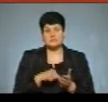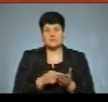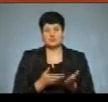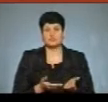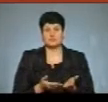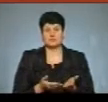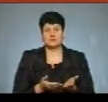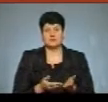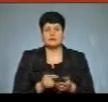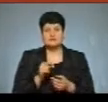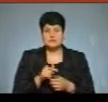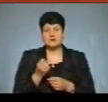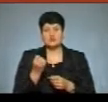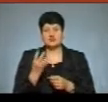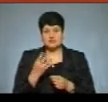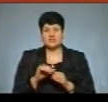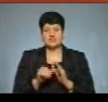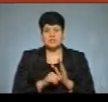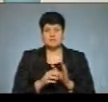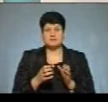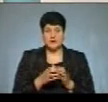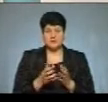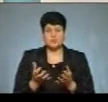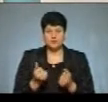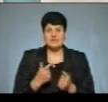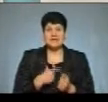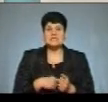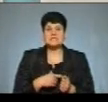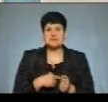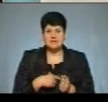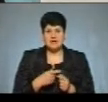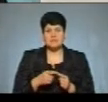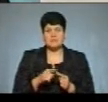так. І цих 14-16 бригад беруть якраз на себе